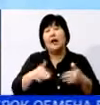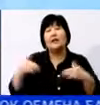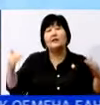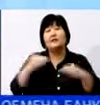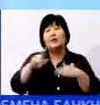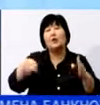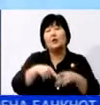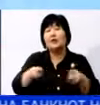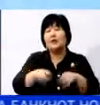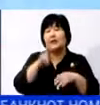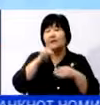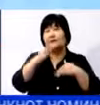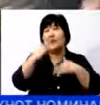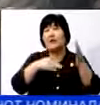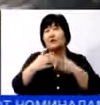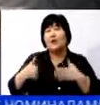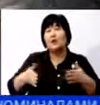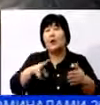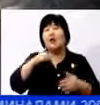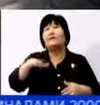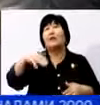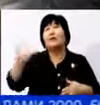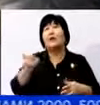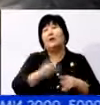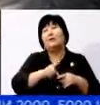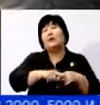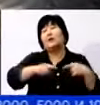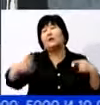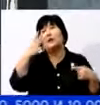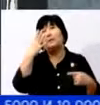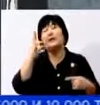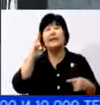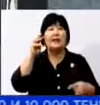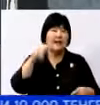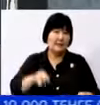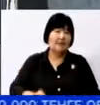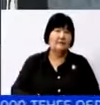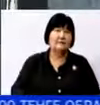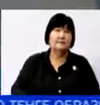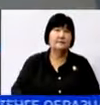городе. Также завершилось строительство дороги на левобережье протяженностью 5 километров.